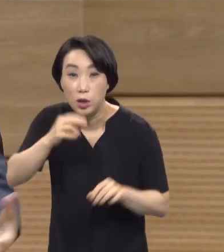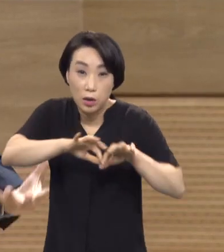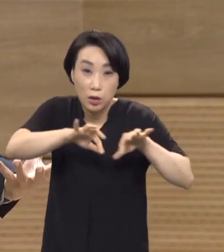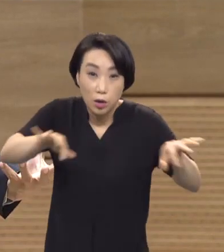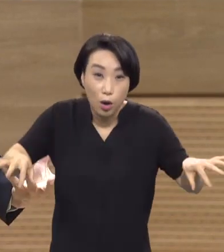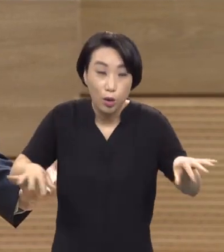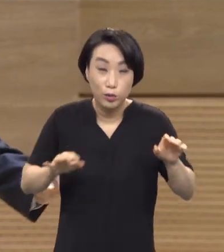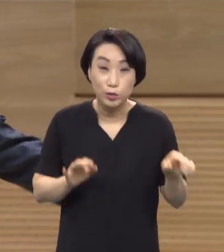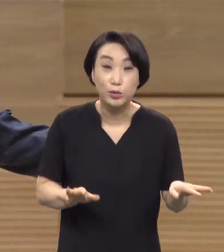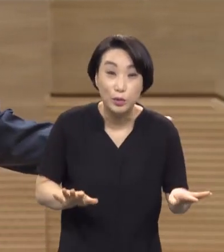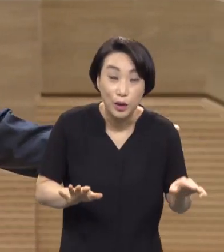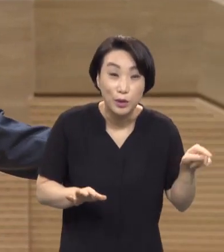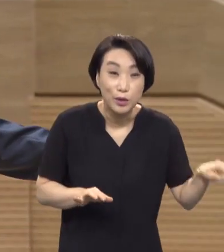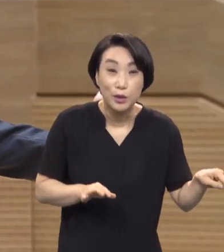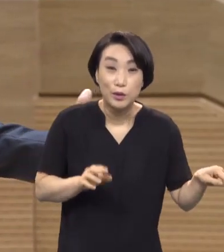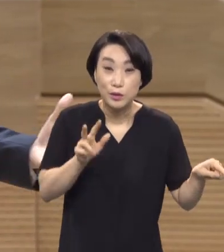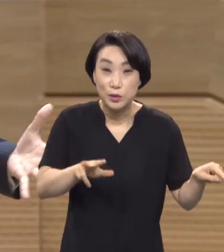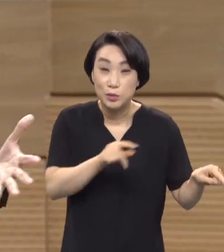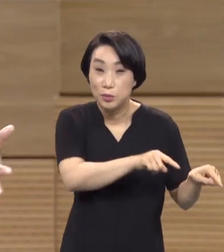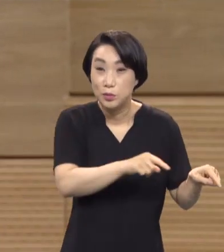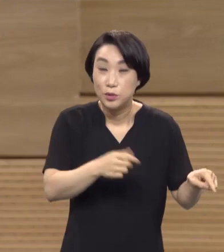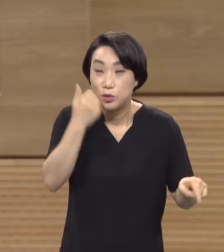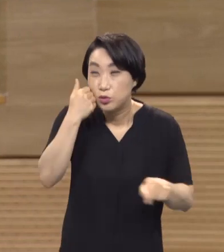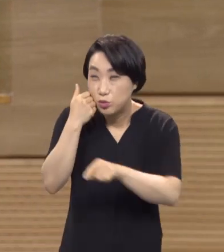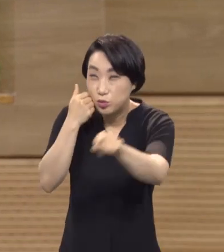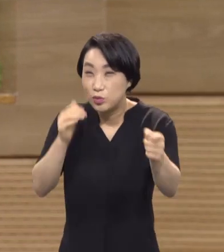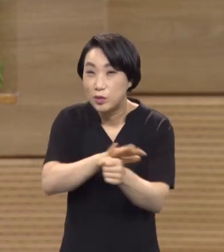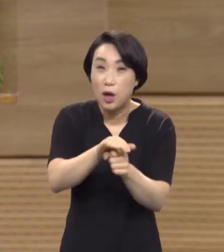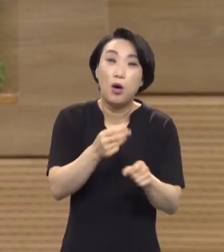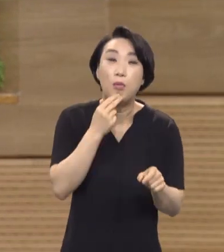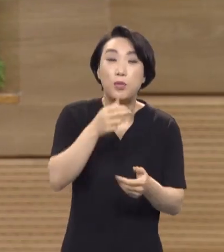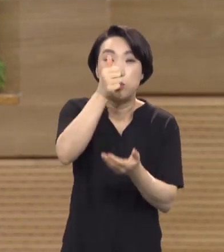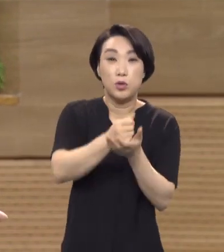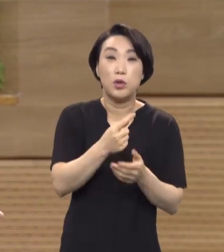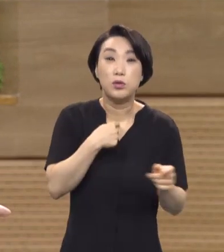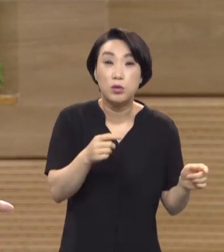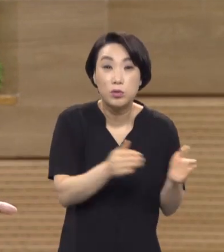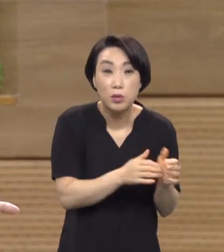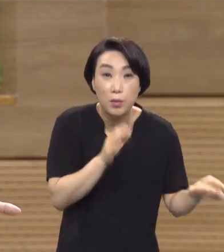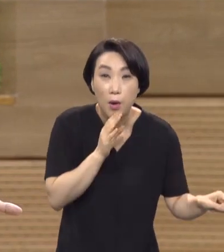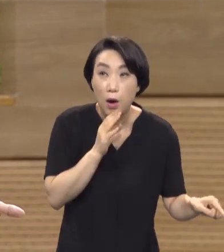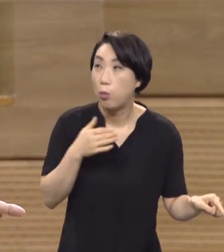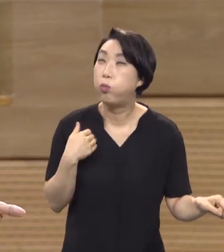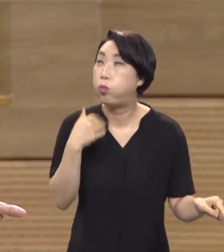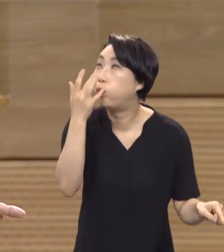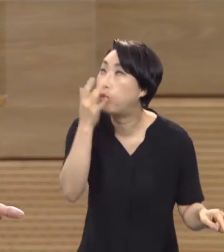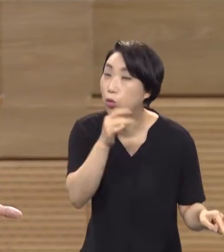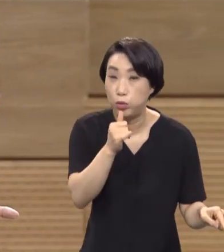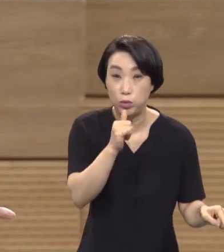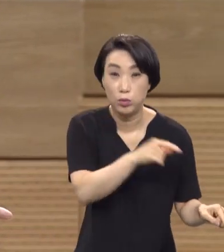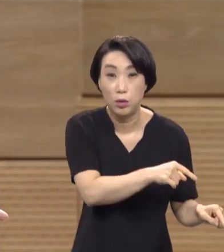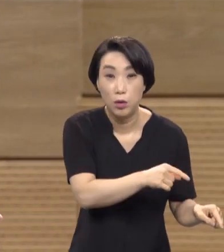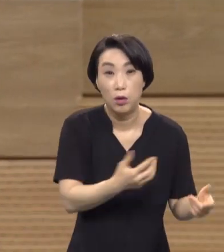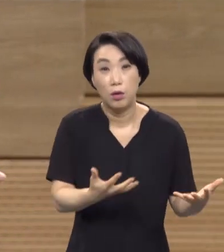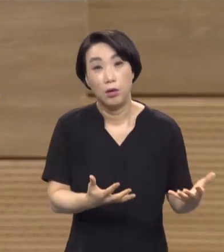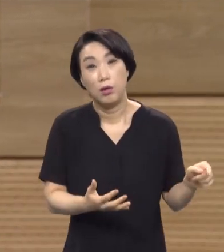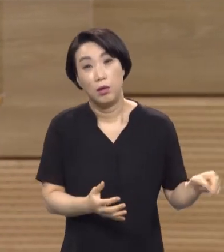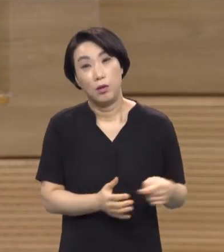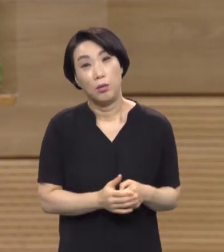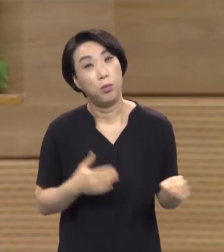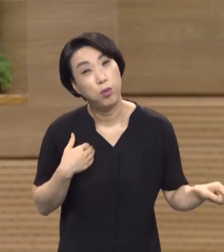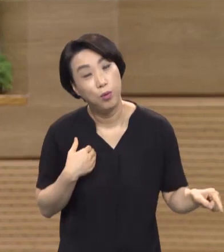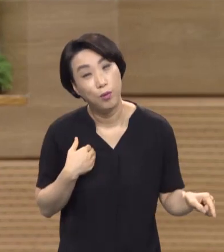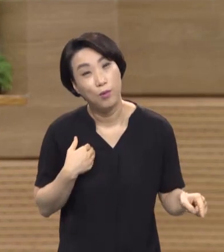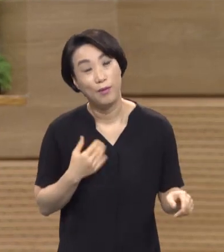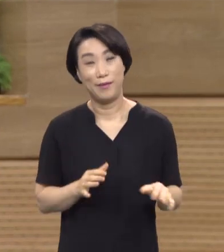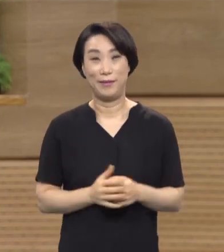근데 본인은 지금 형제를 사랑하지 않는 죄에 걸렸는데 걸린 걸 모른다 이 말이야 지금. 걸린 걸